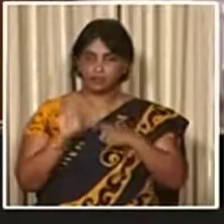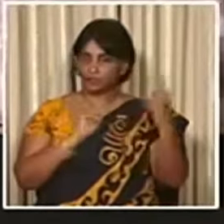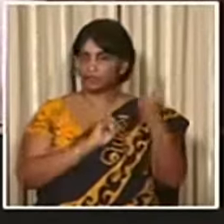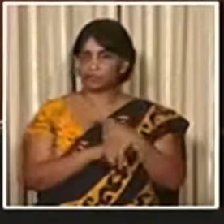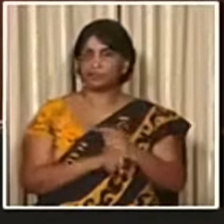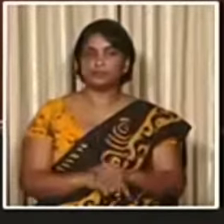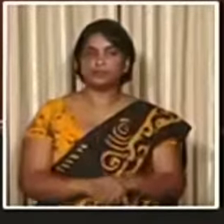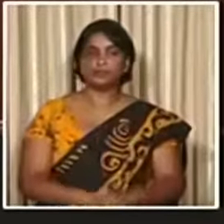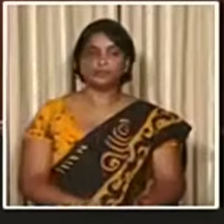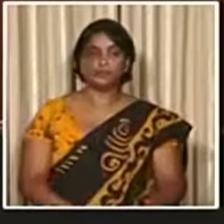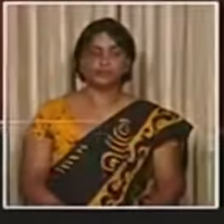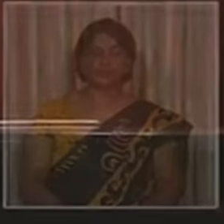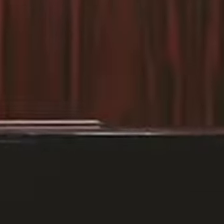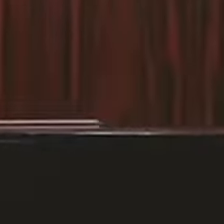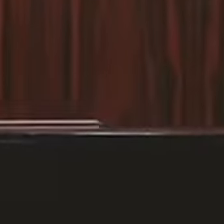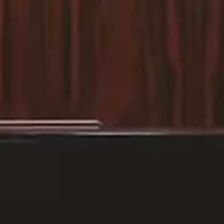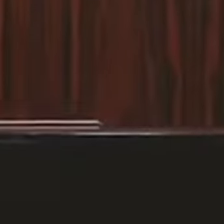බණ්ඩාර.